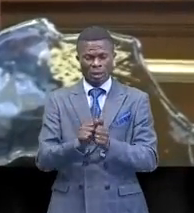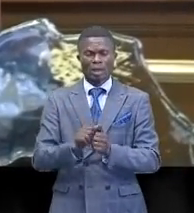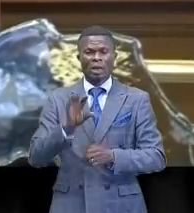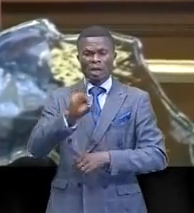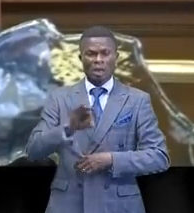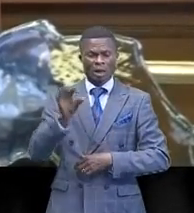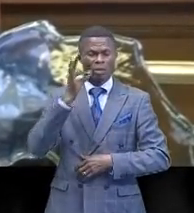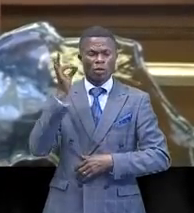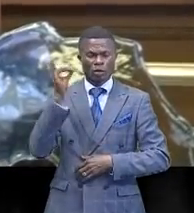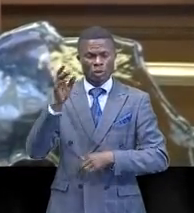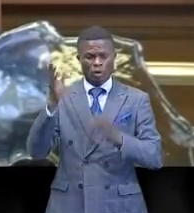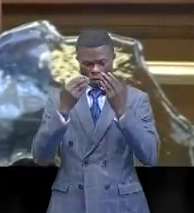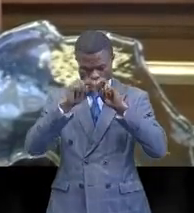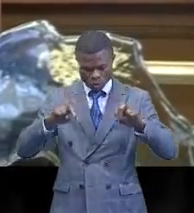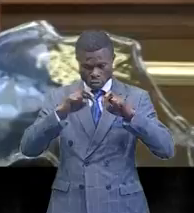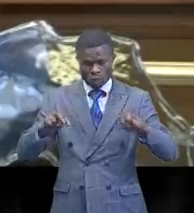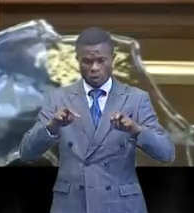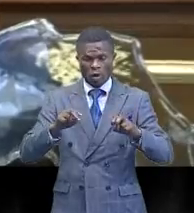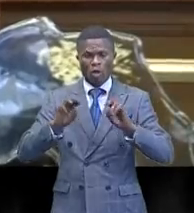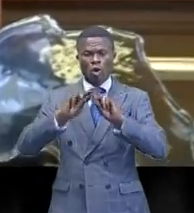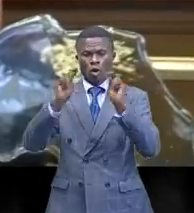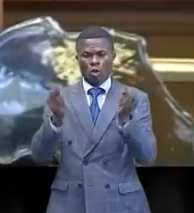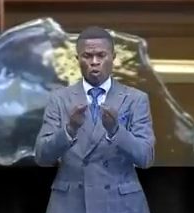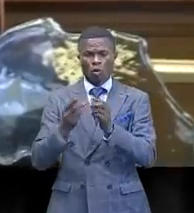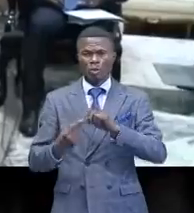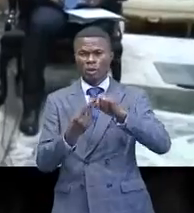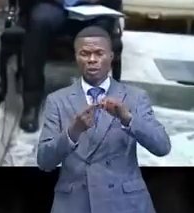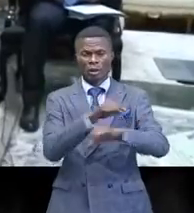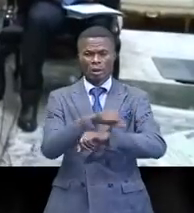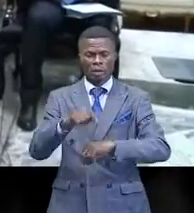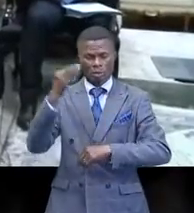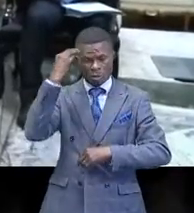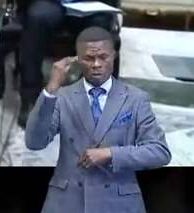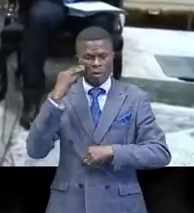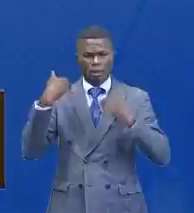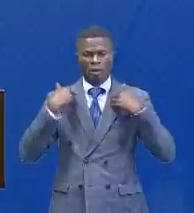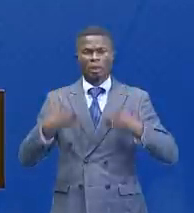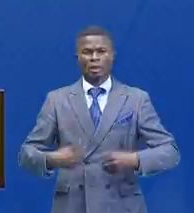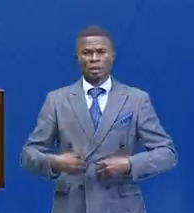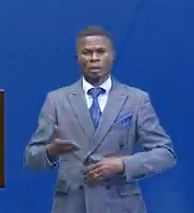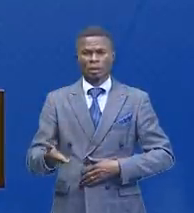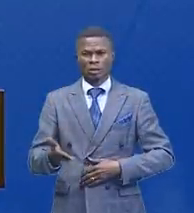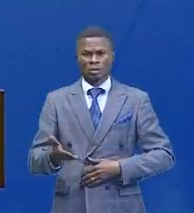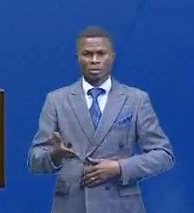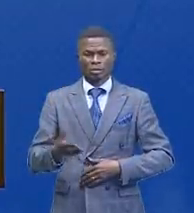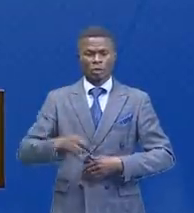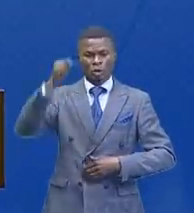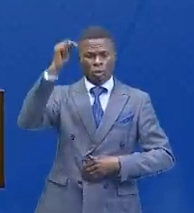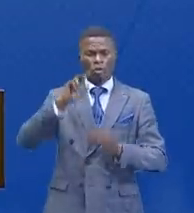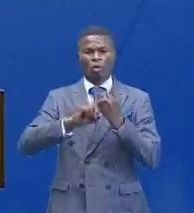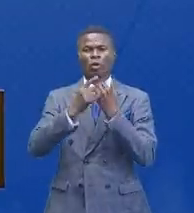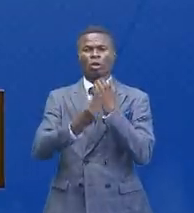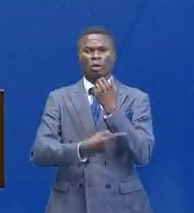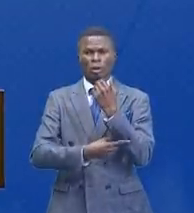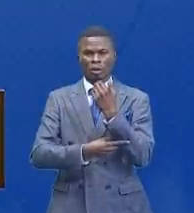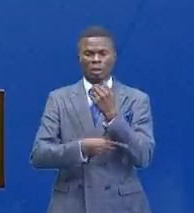substance est actuellement étudiée par une commission spéciale du ministère de la Santé. Au Nord Kivu,